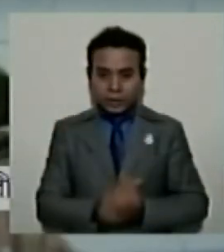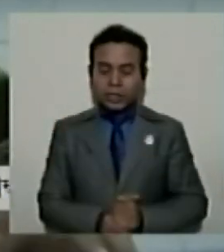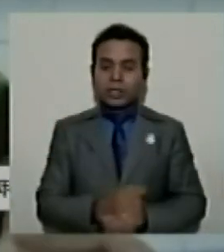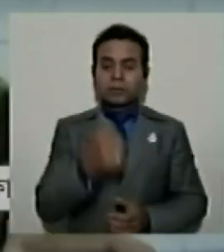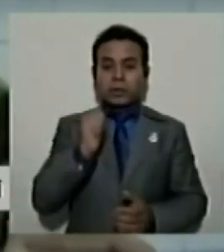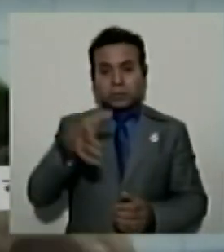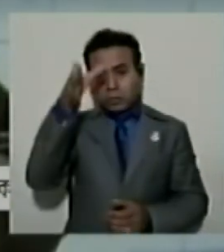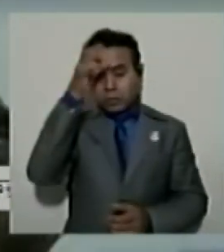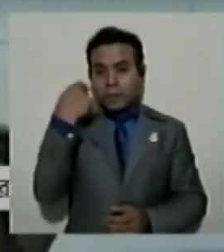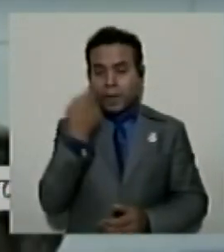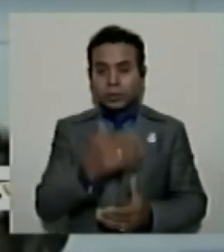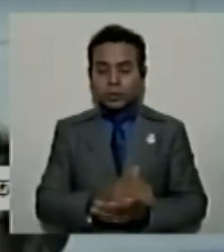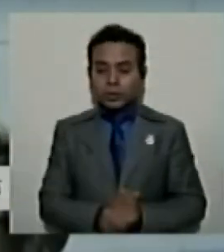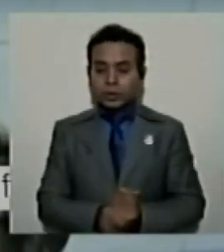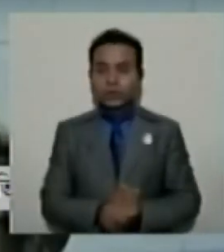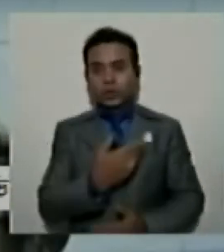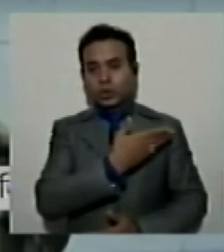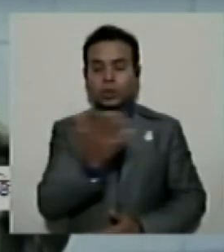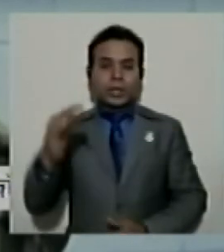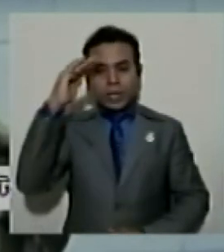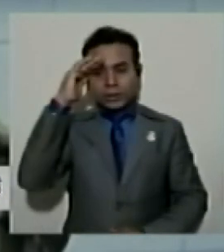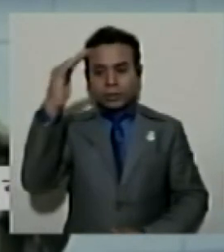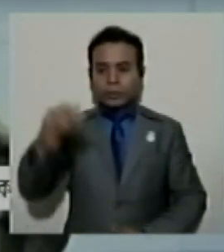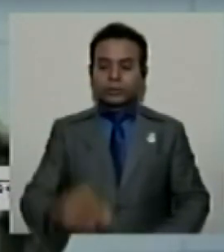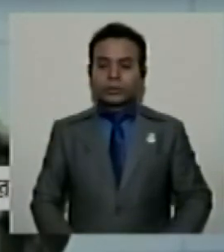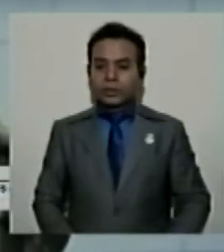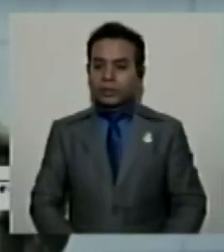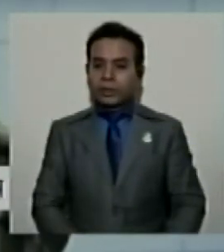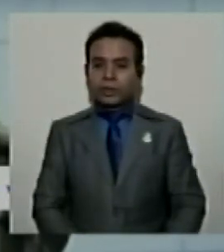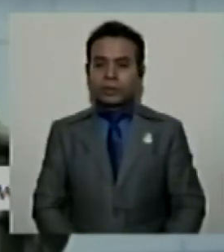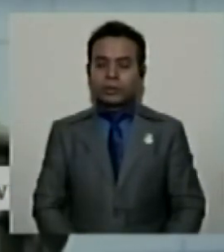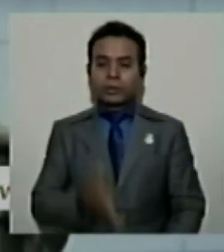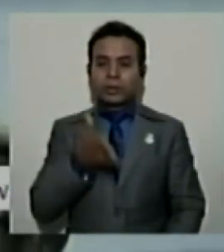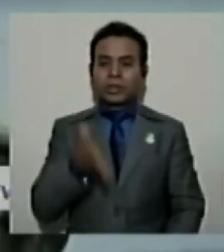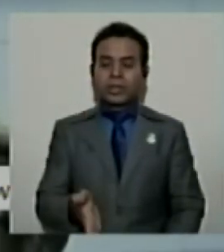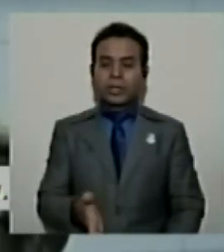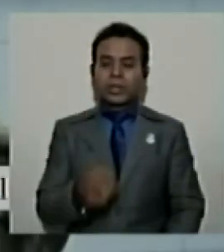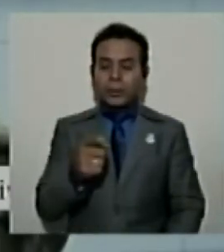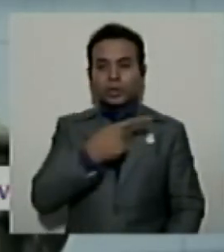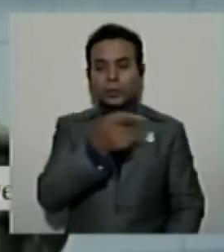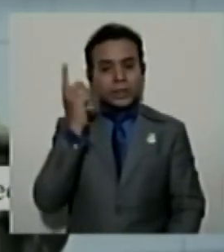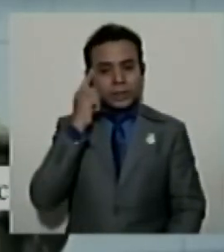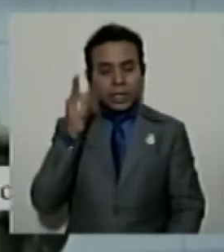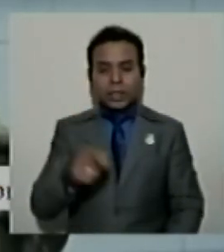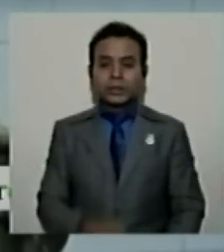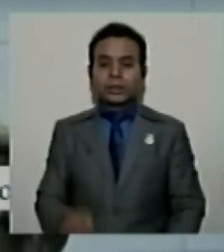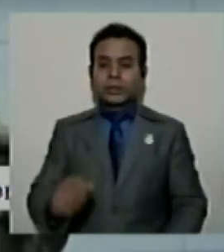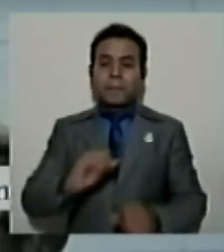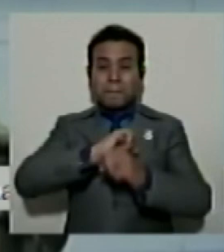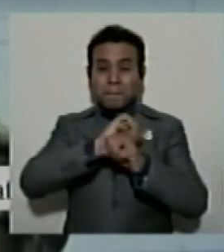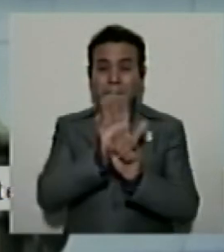আপনারা সবাই জানেন যে দেশের এই কোভিড-19 সংক্রমণের শুরু থেকেই মাননীয় প্রধানমন্ত্রীর বিশেষ দিক